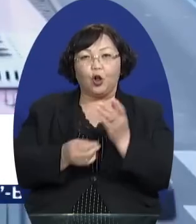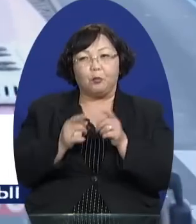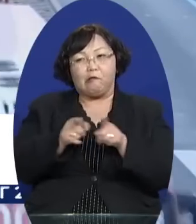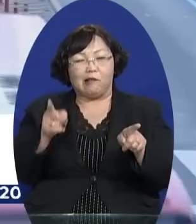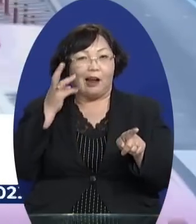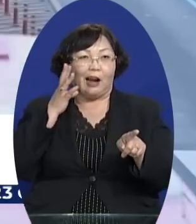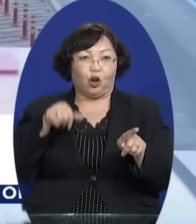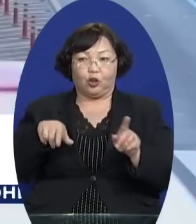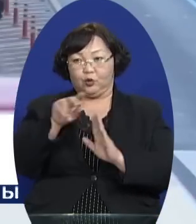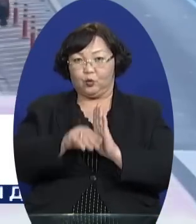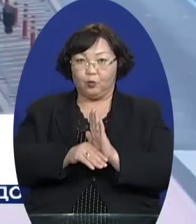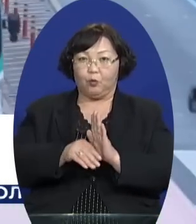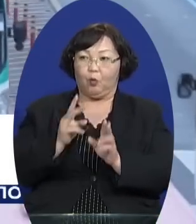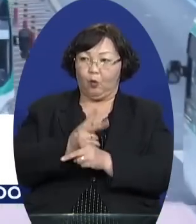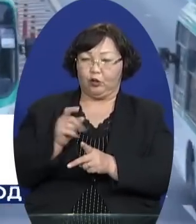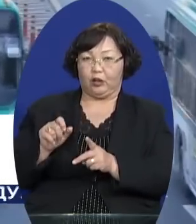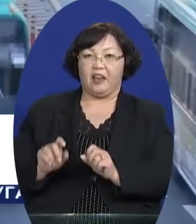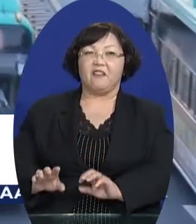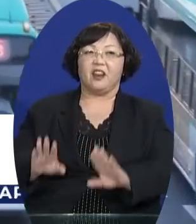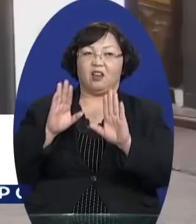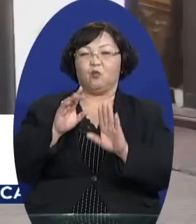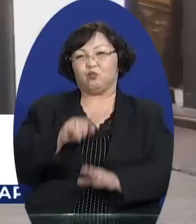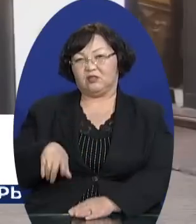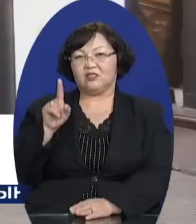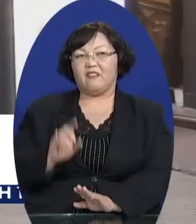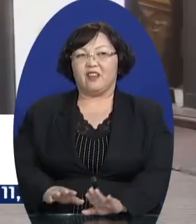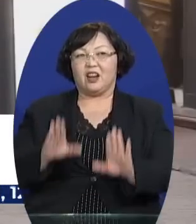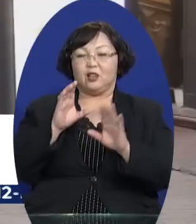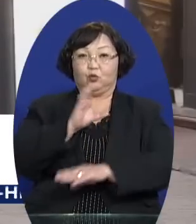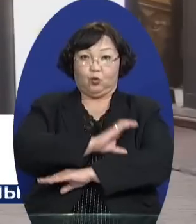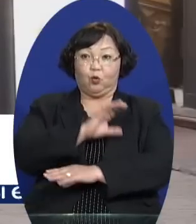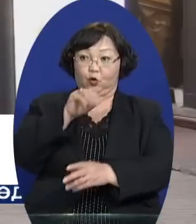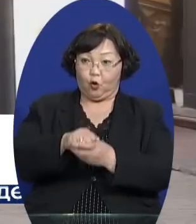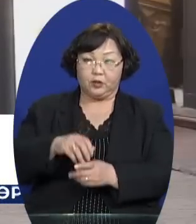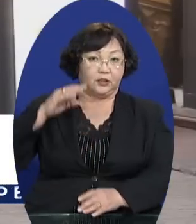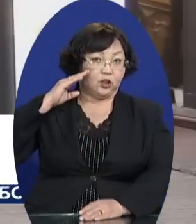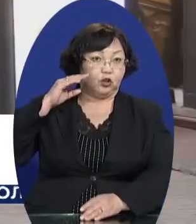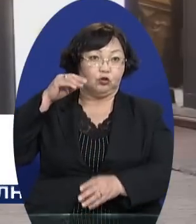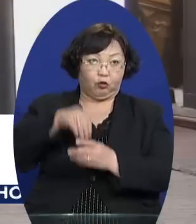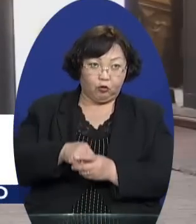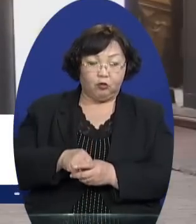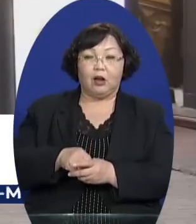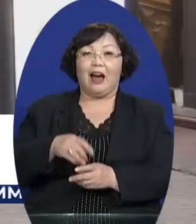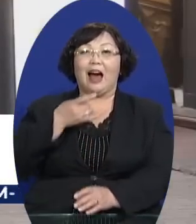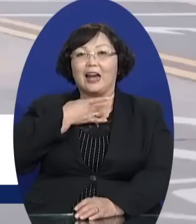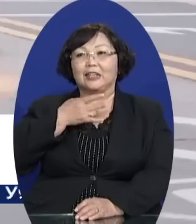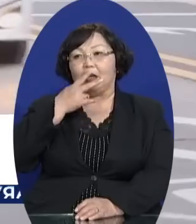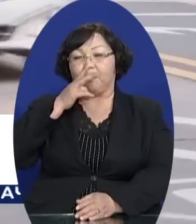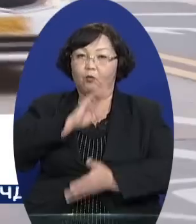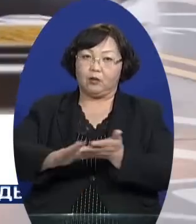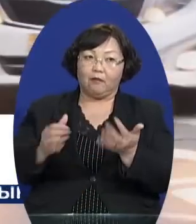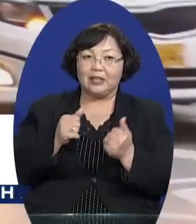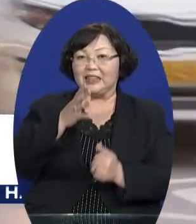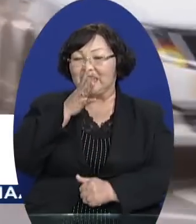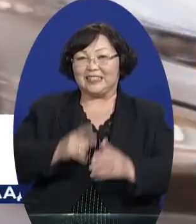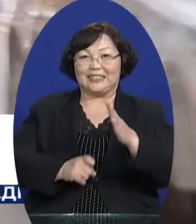одоо мөрдөгдөж байгаа зарим хууль хүчинтэй хэвээр үлдэнэ гэж байна. Тухайлбал сургууль дэлсэх, арим талпах болон арих тамих худалдаа авах насны